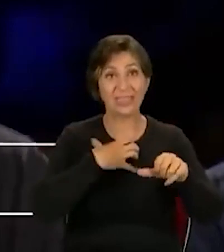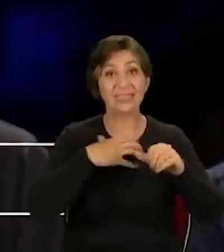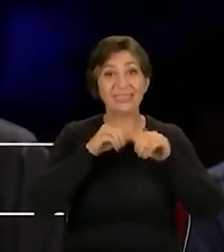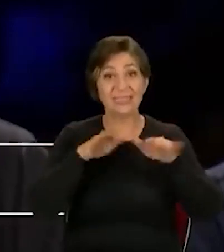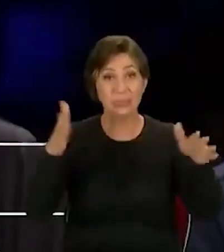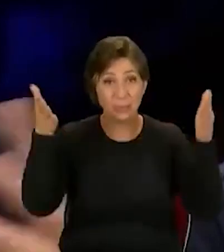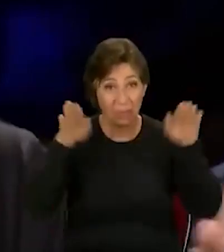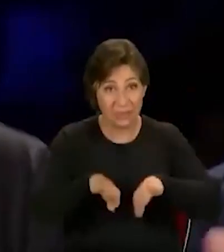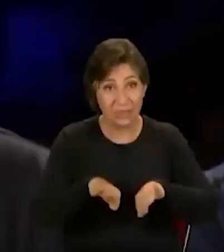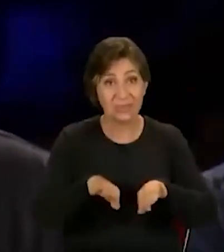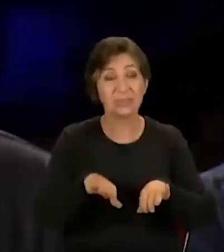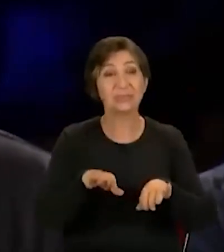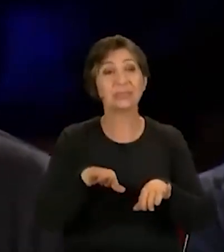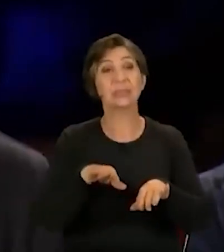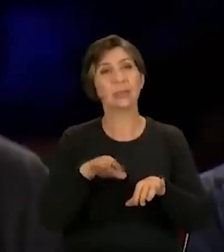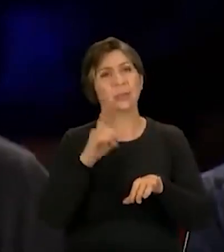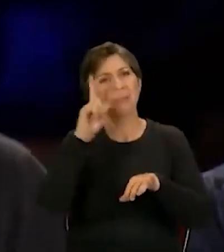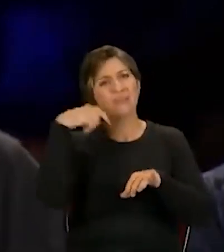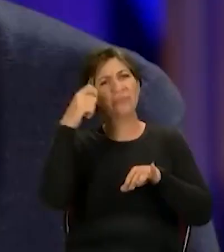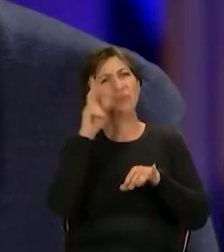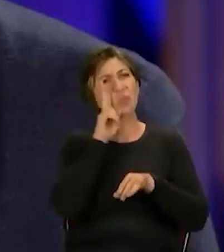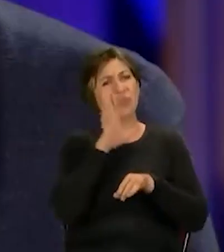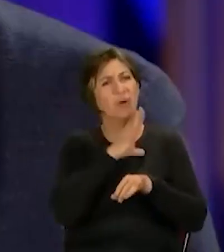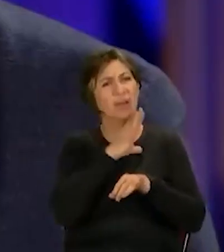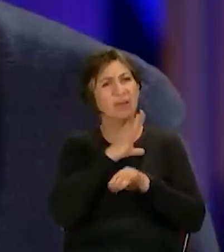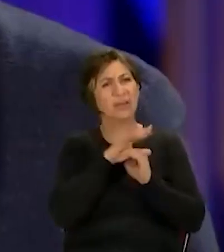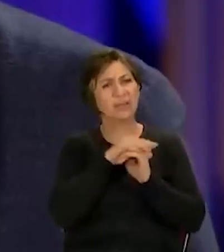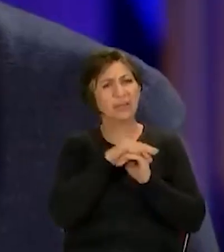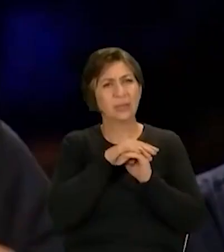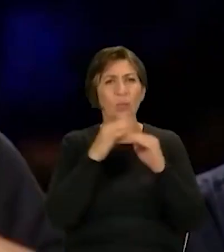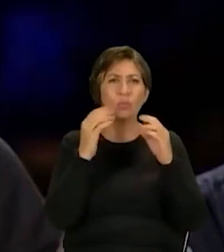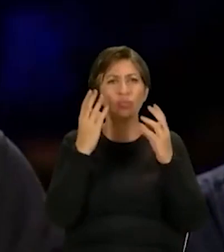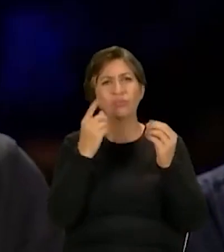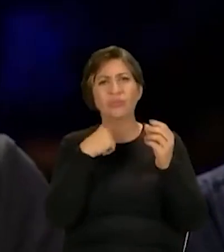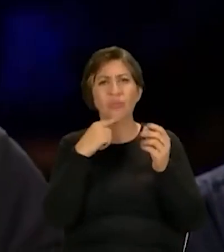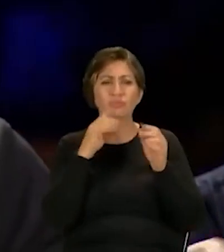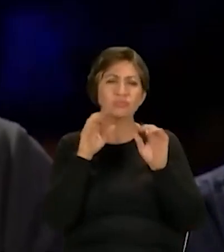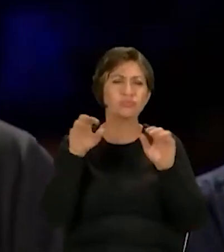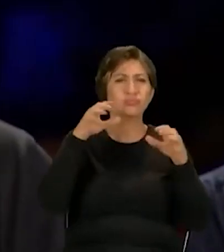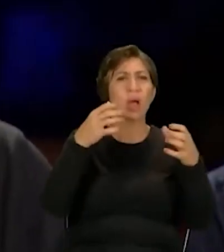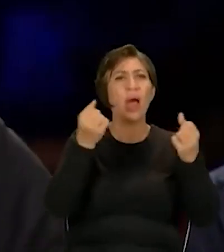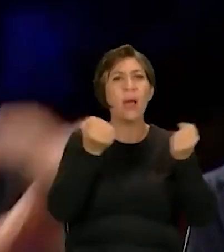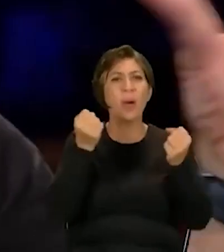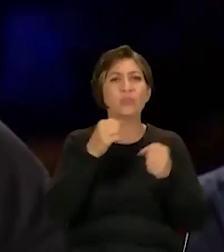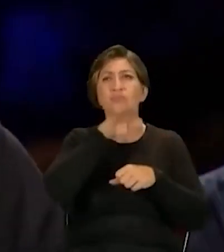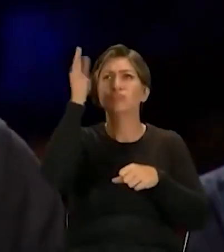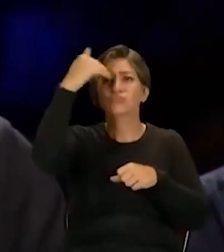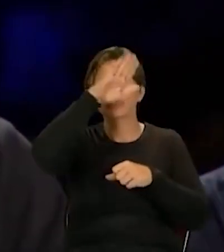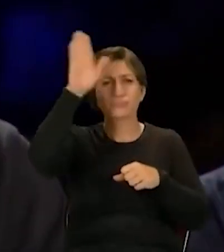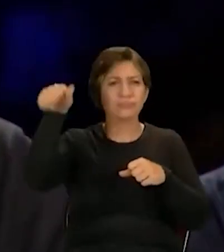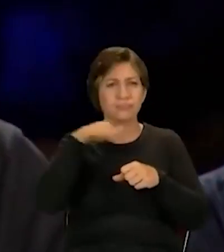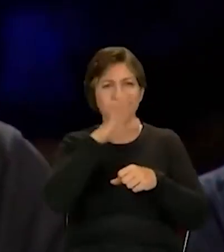batıracağız. Wall-E filminin sonunu hatırlayın. Hani o tombik sürekli hiç hareket etmeden uçan arabalarda gezen